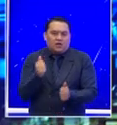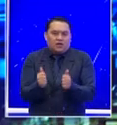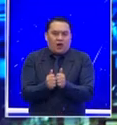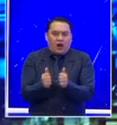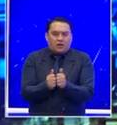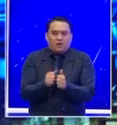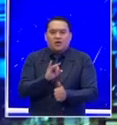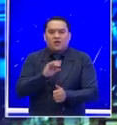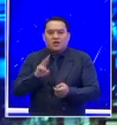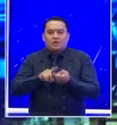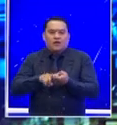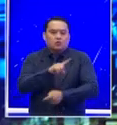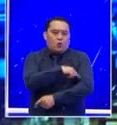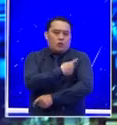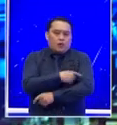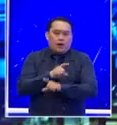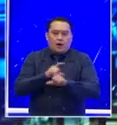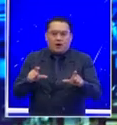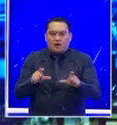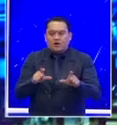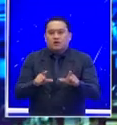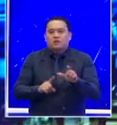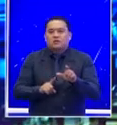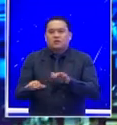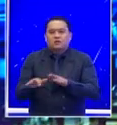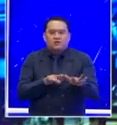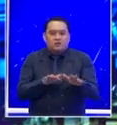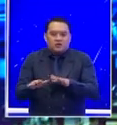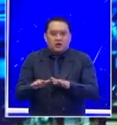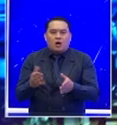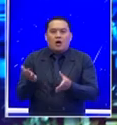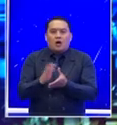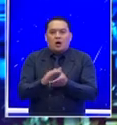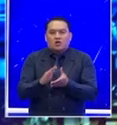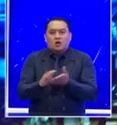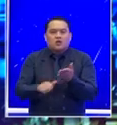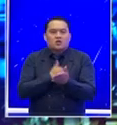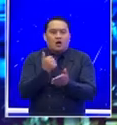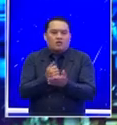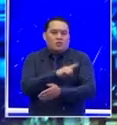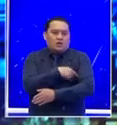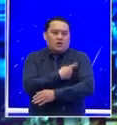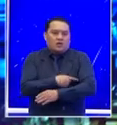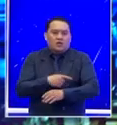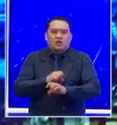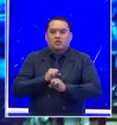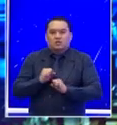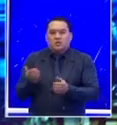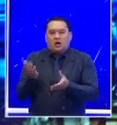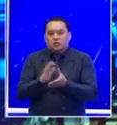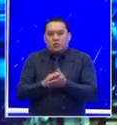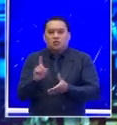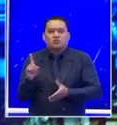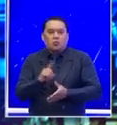в инфекционных больницах работа в буквальном смысле кипит. С их деятельностью ознакомился вице-министр здравоохранения Камалжан